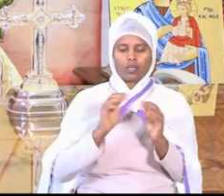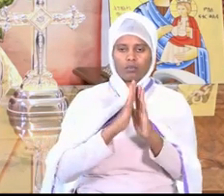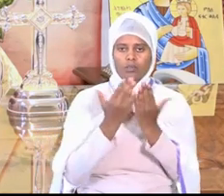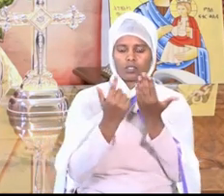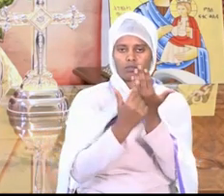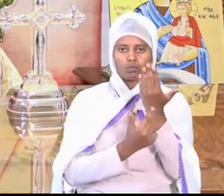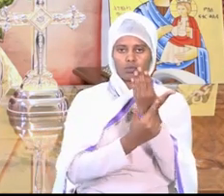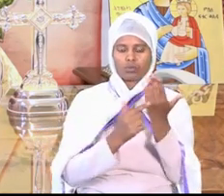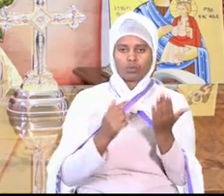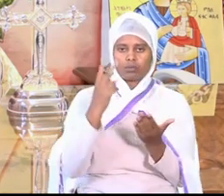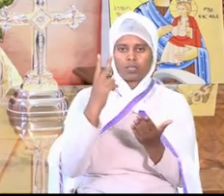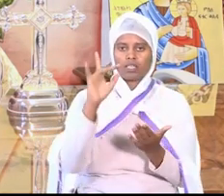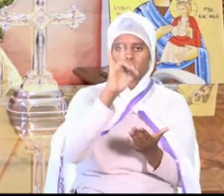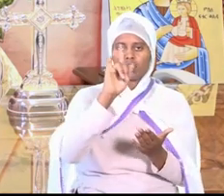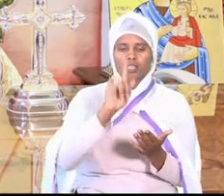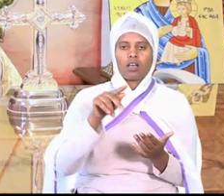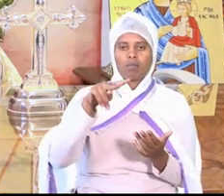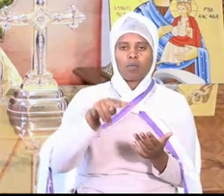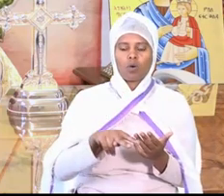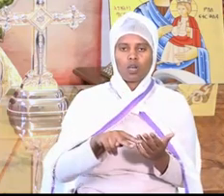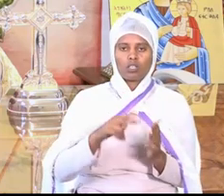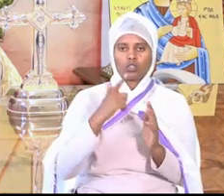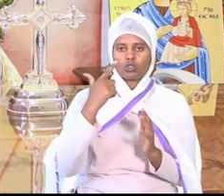ይብል። ካልኣይ ዜና መዋእል